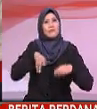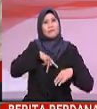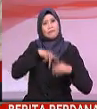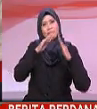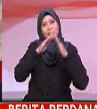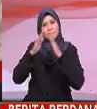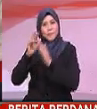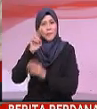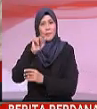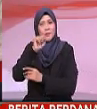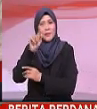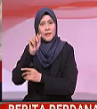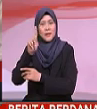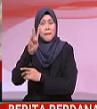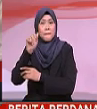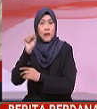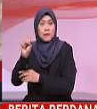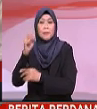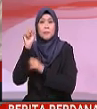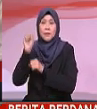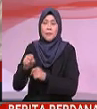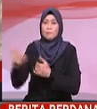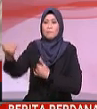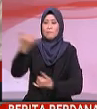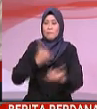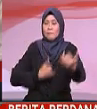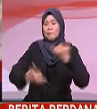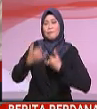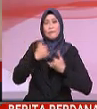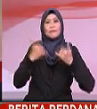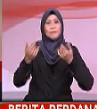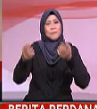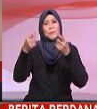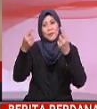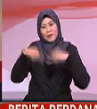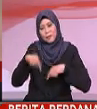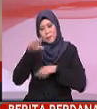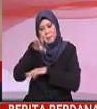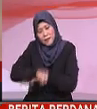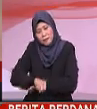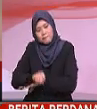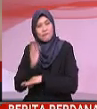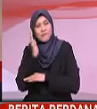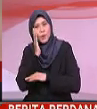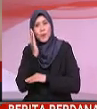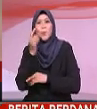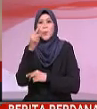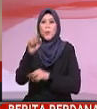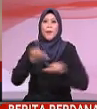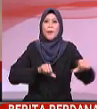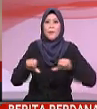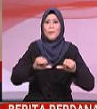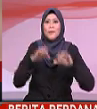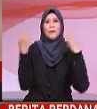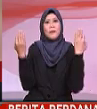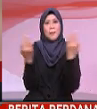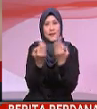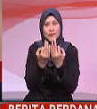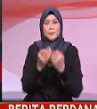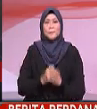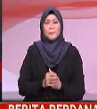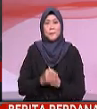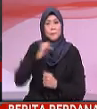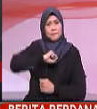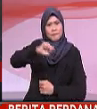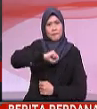2 untuk menerima kunjungan sanak saudara yang mahu bermalam dan melakukan aktiviti keluarga.